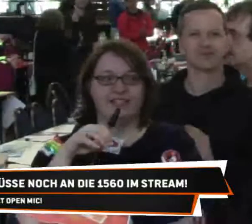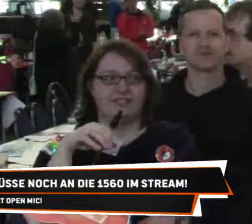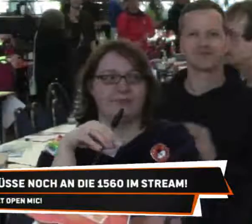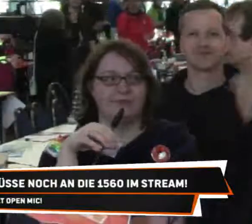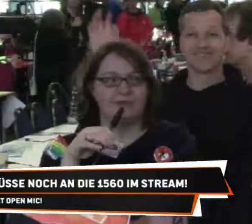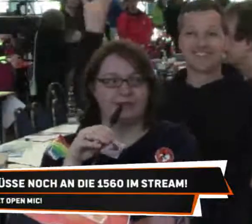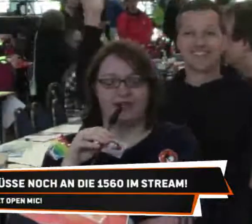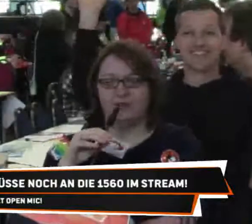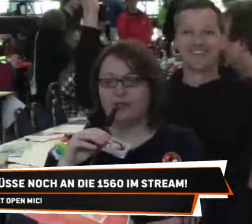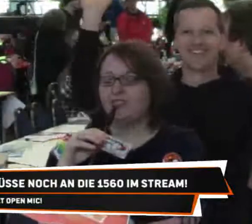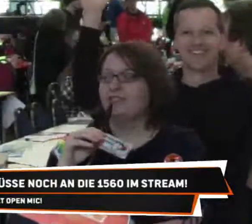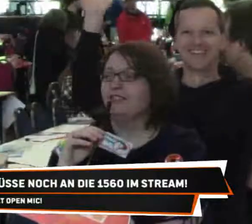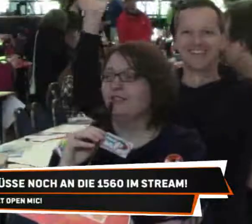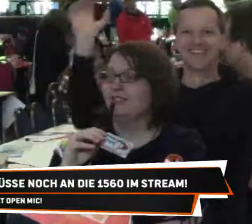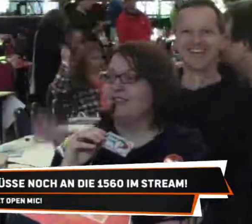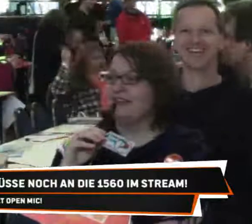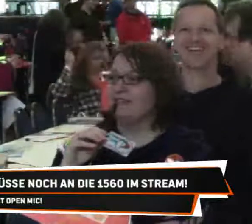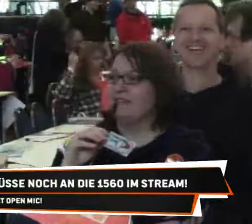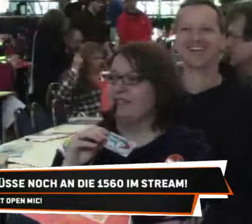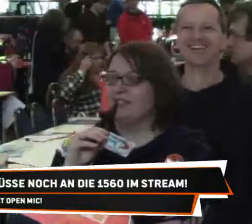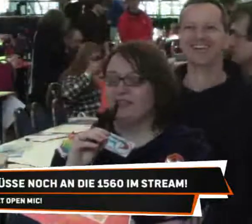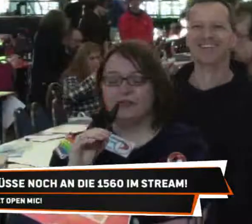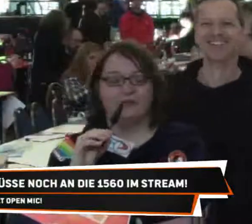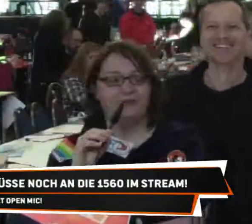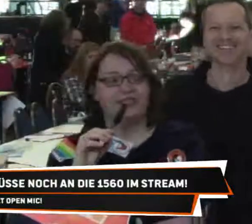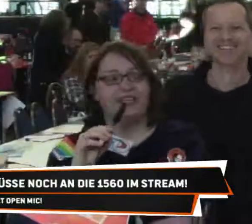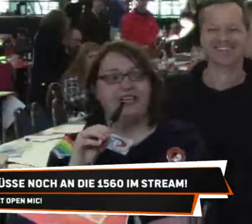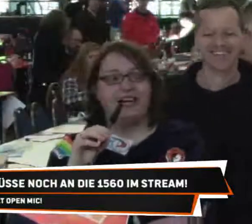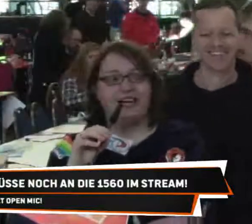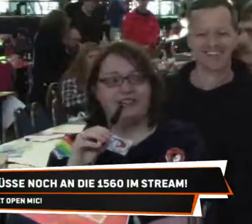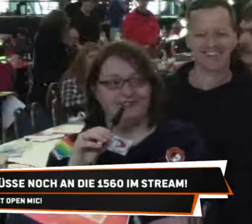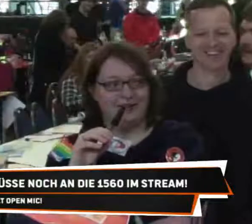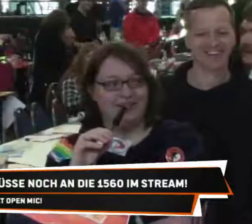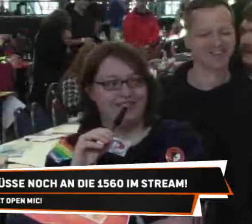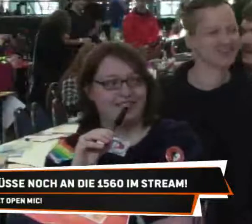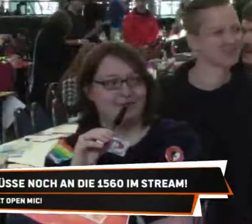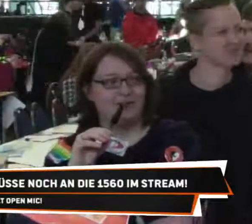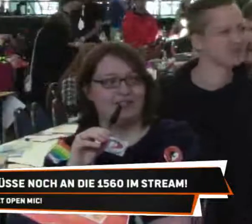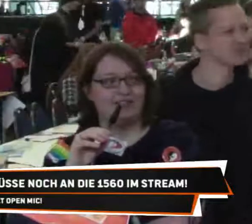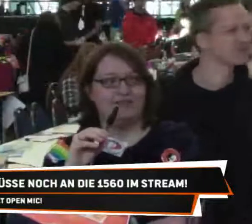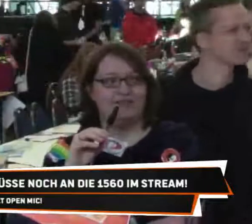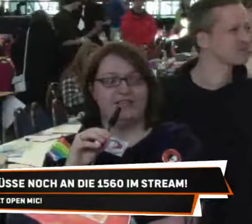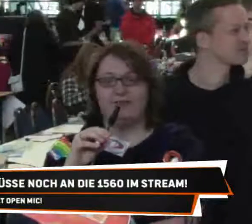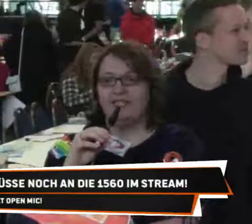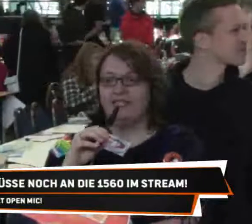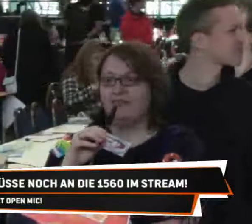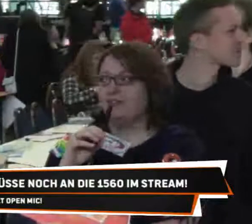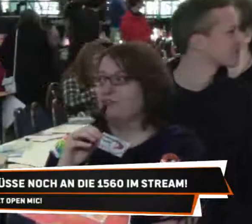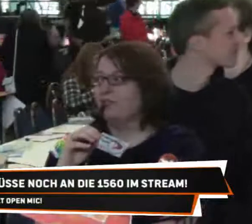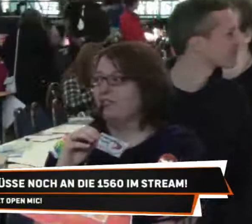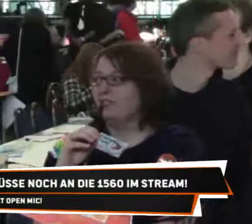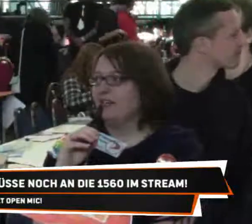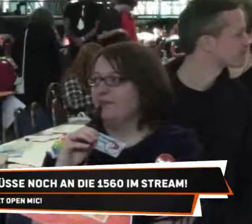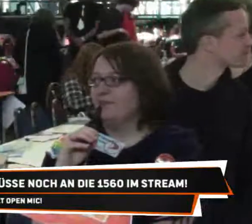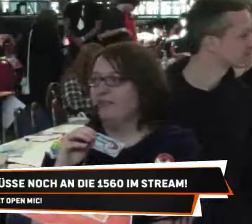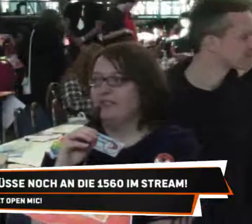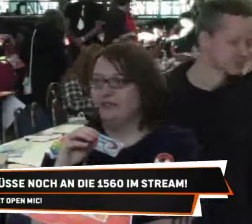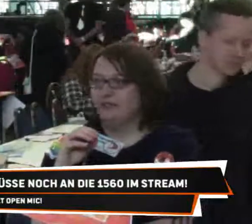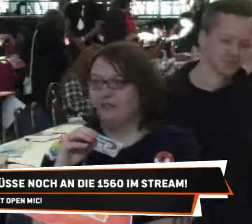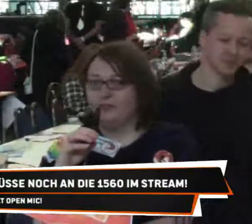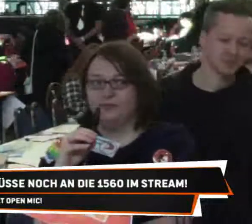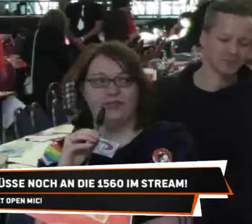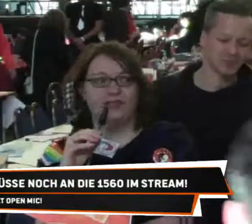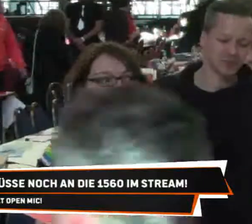das braucht und da müssen wir hinkommen mein weiterer Punkt ist wer mitentwickeln möchte am